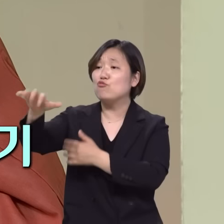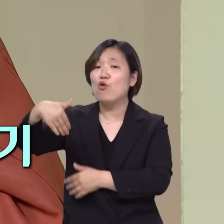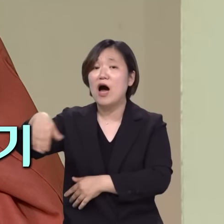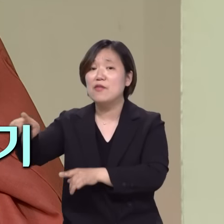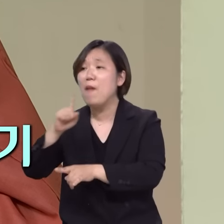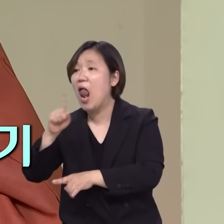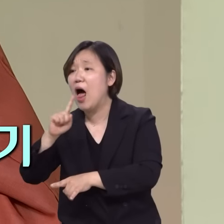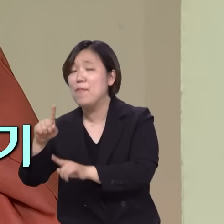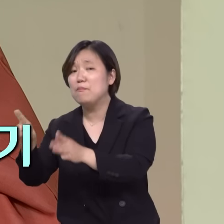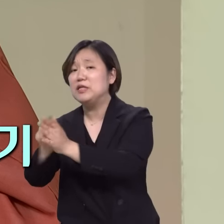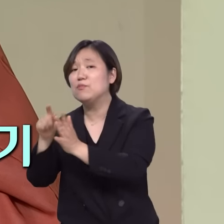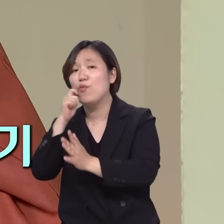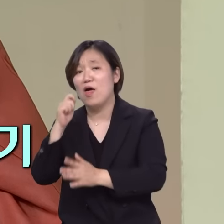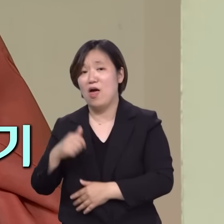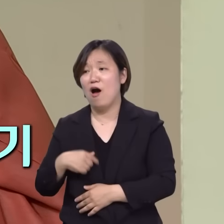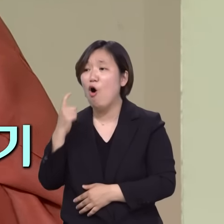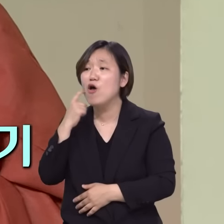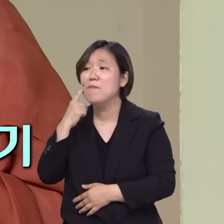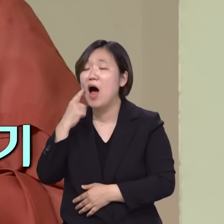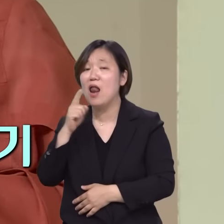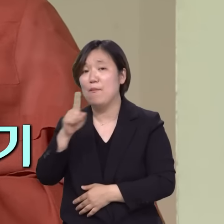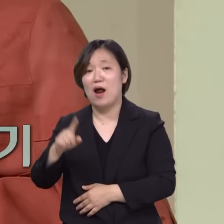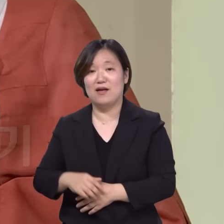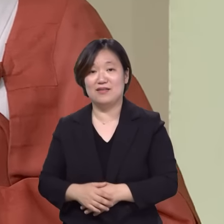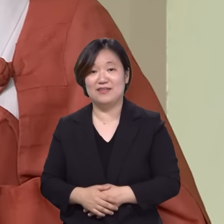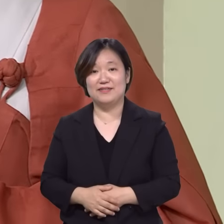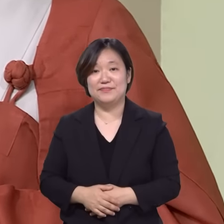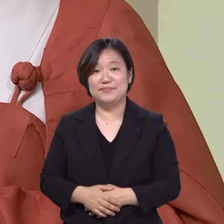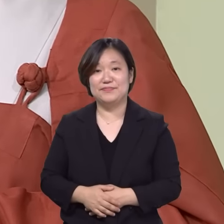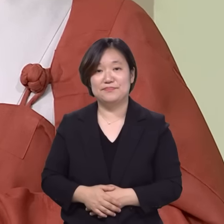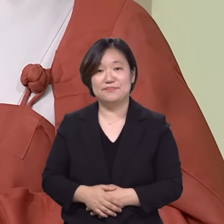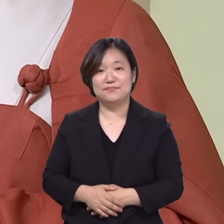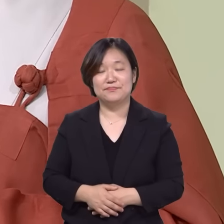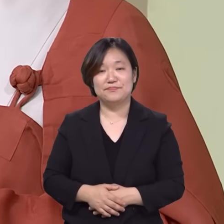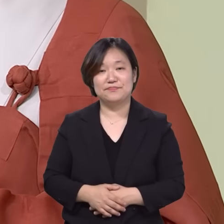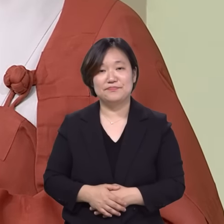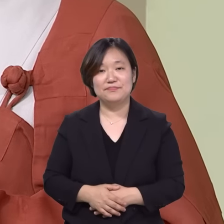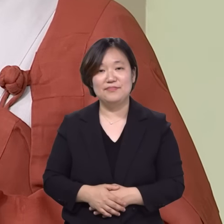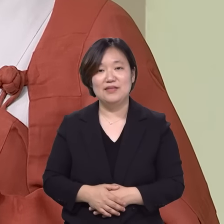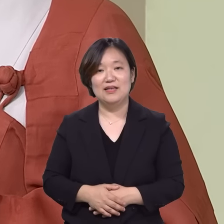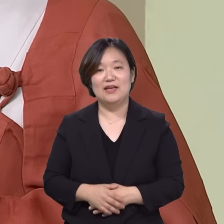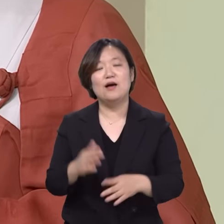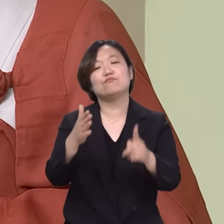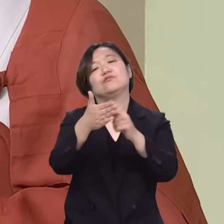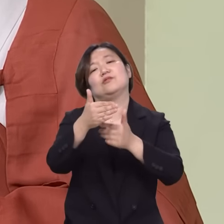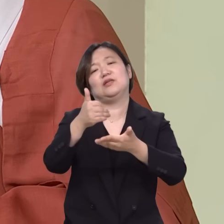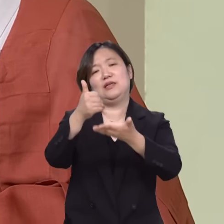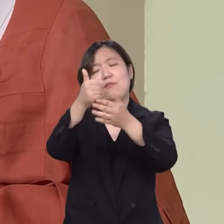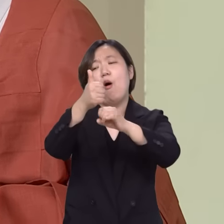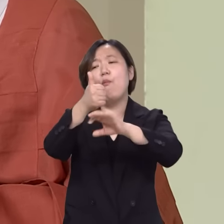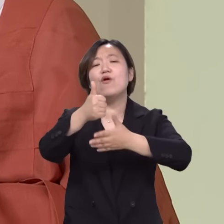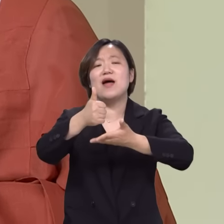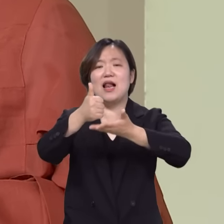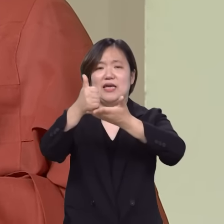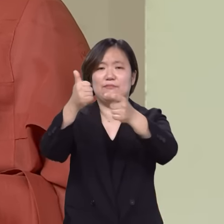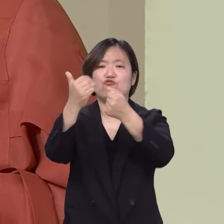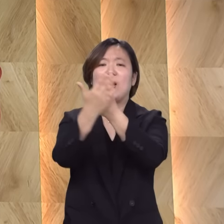못 믿을 겁니다 정말 아이 부처님과 보살님의 가피는 정말